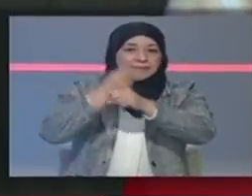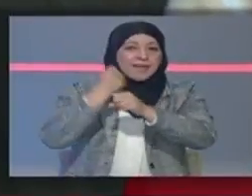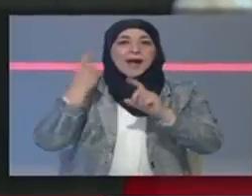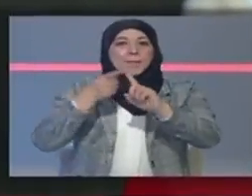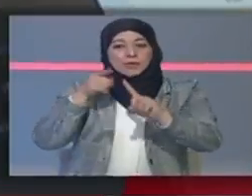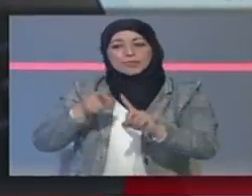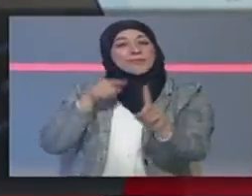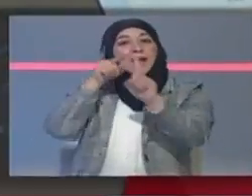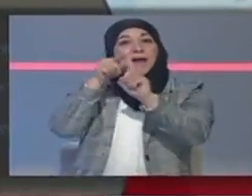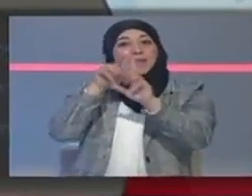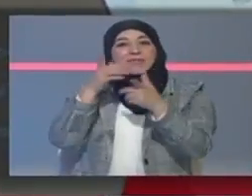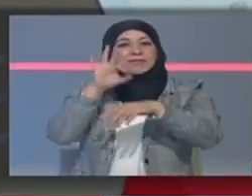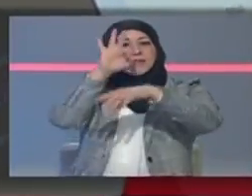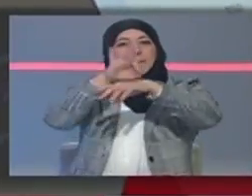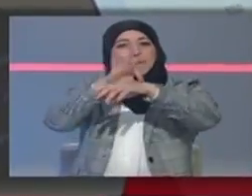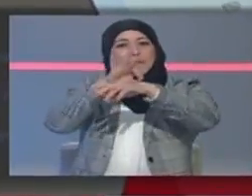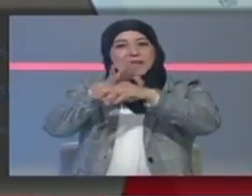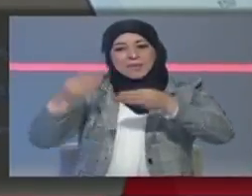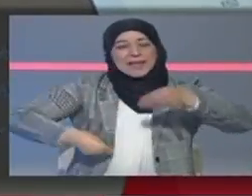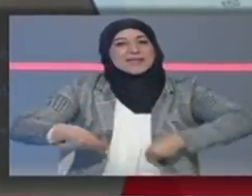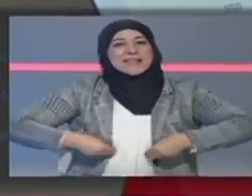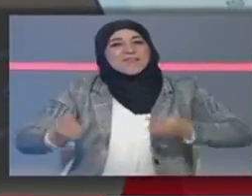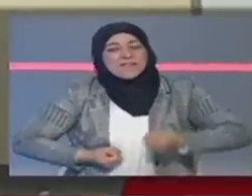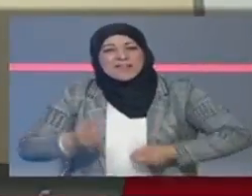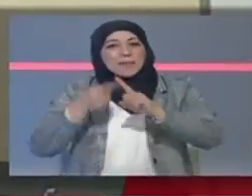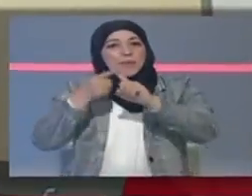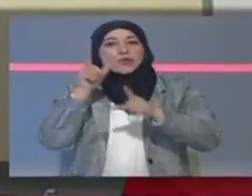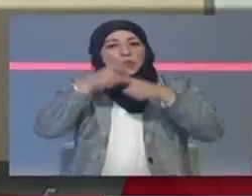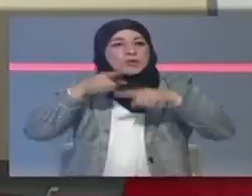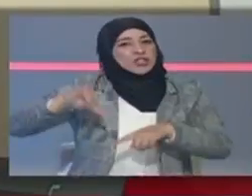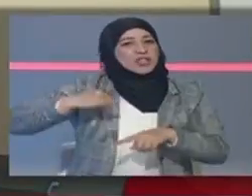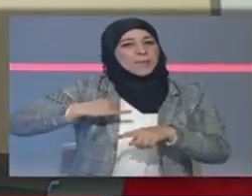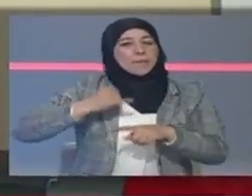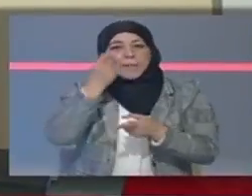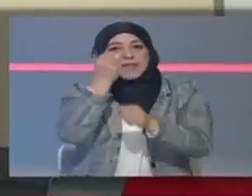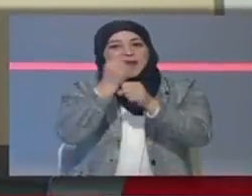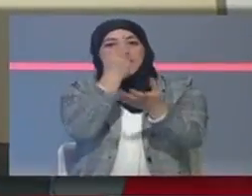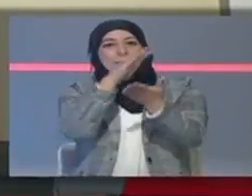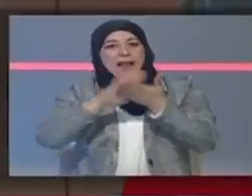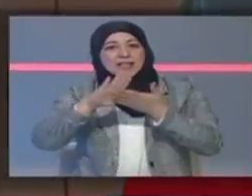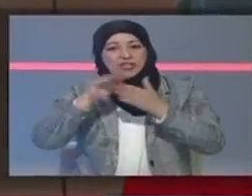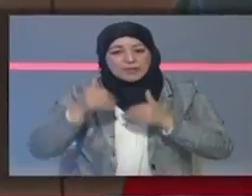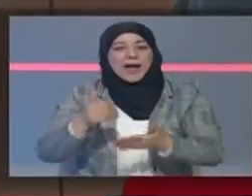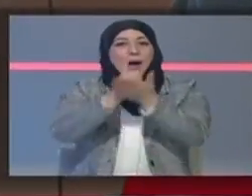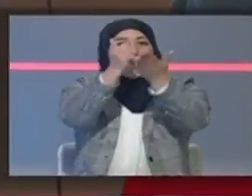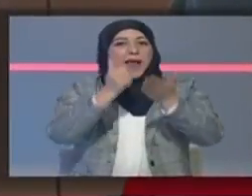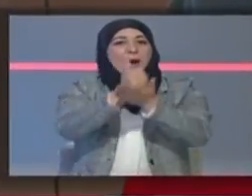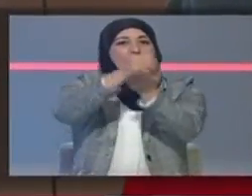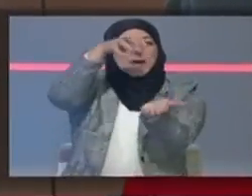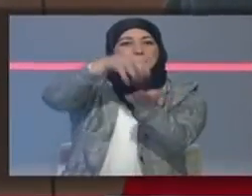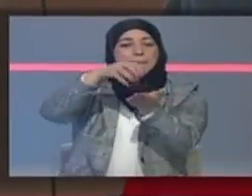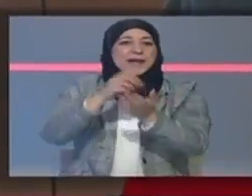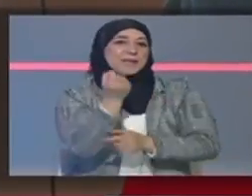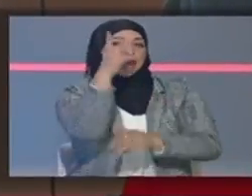جند للغرض عدد من أطباء الاستعجال وشباب متطوعين، هو امتداد لمركز نداء